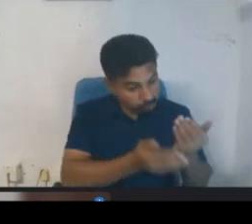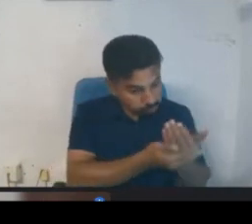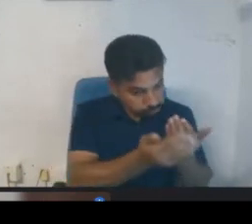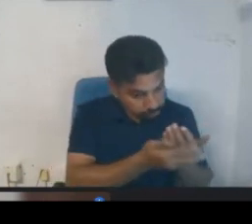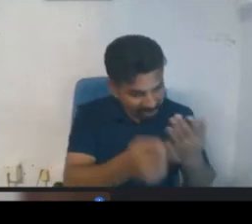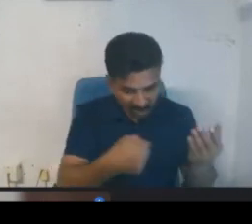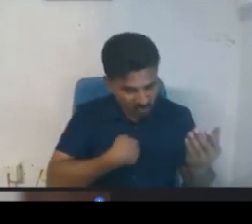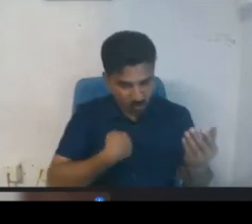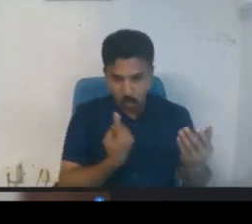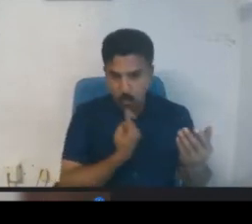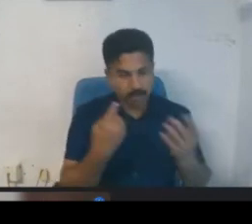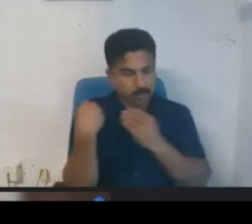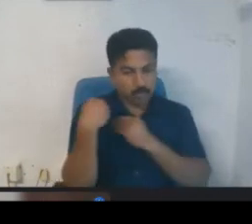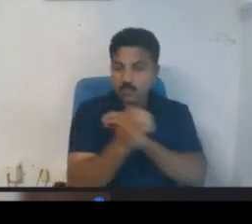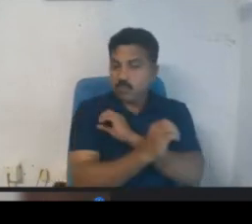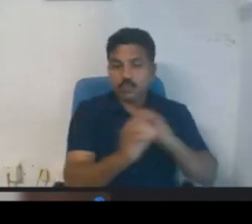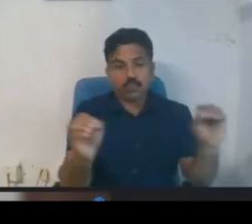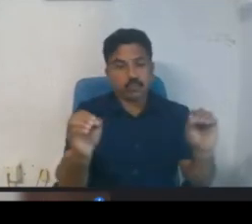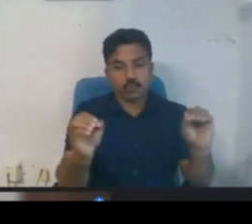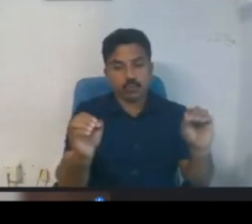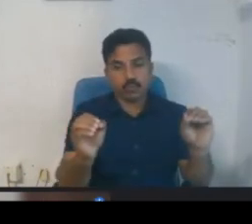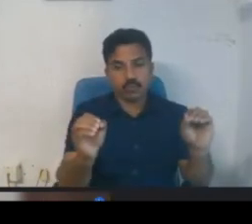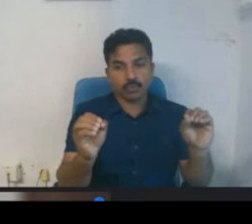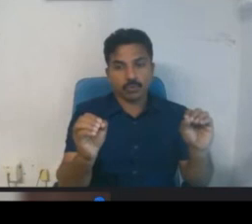അത് അമ്മയുടെ മാത്രം ഉത്തരവാദിത്തമല്ല,